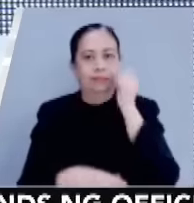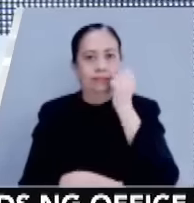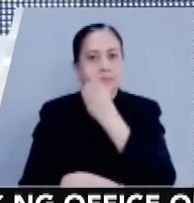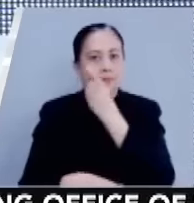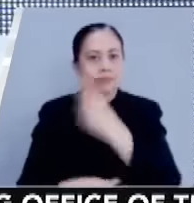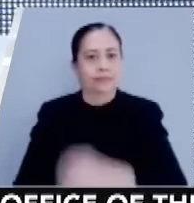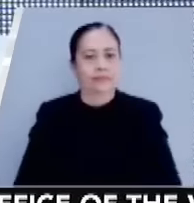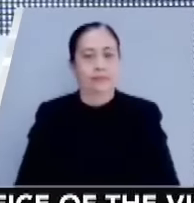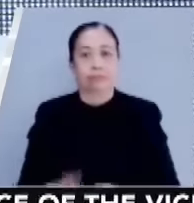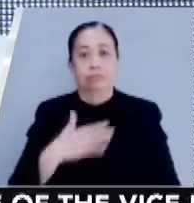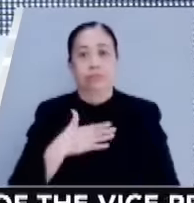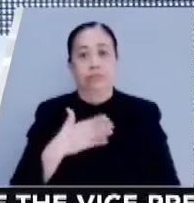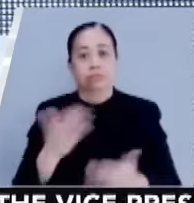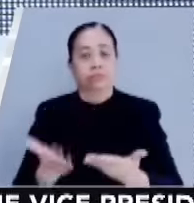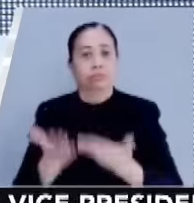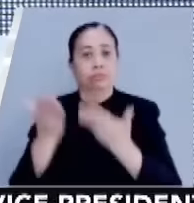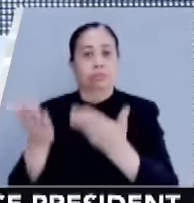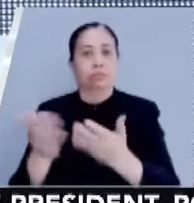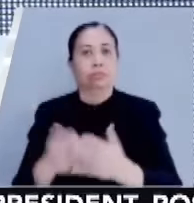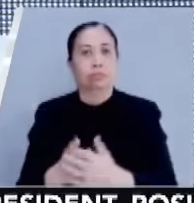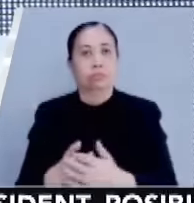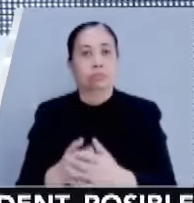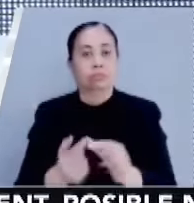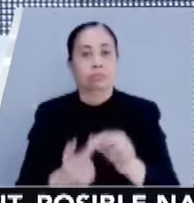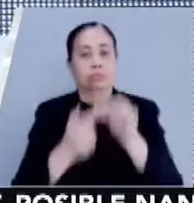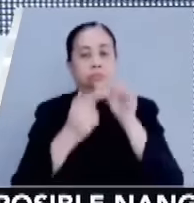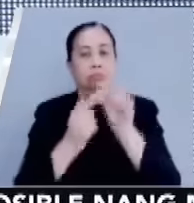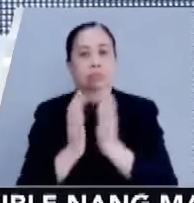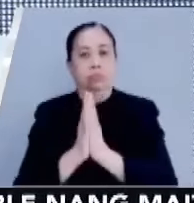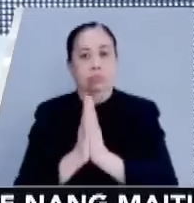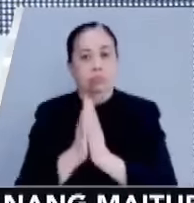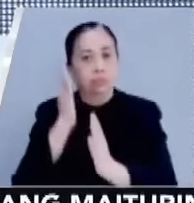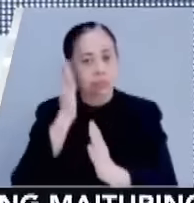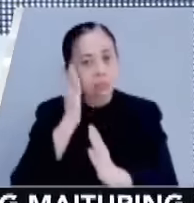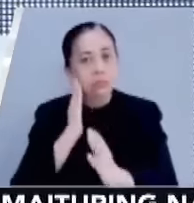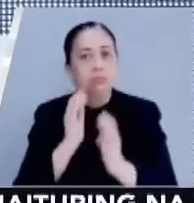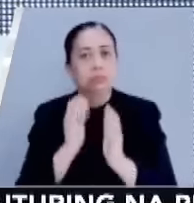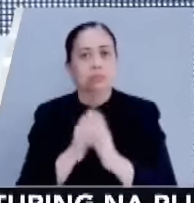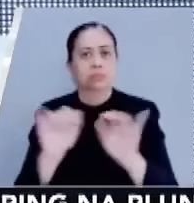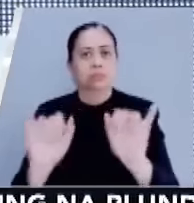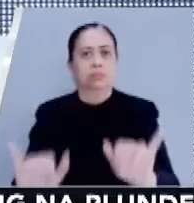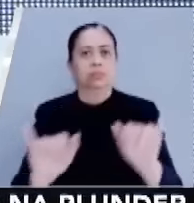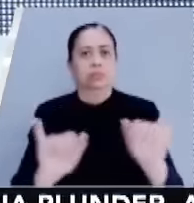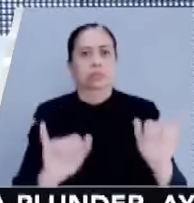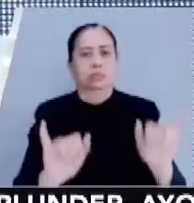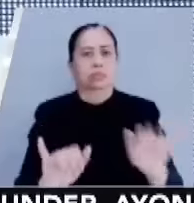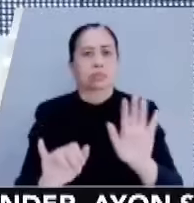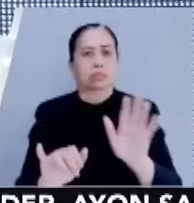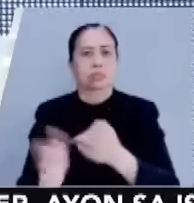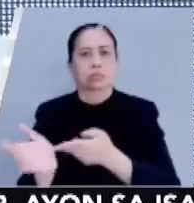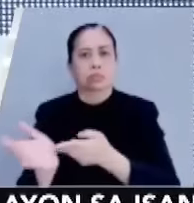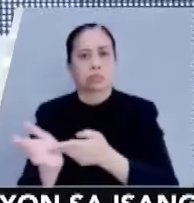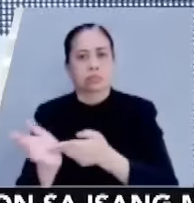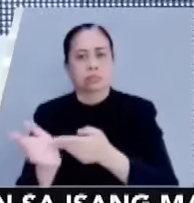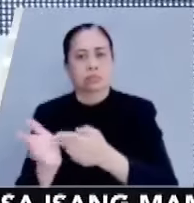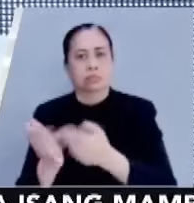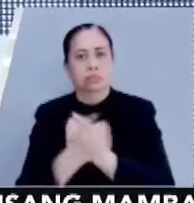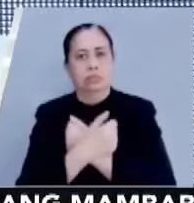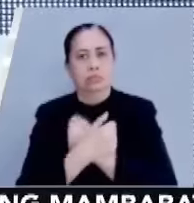aking pag-endorso, ang tanging hiling ko ay mapanatili ang kanilang katapatan at pagmamahal sa